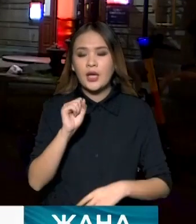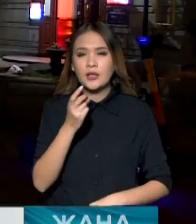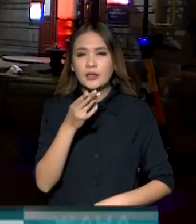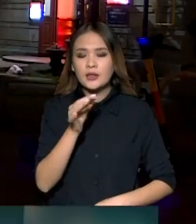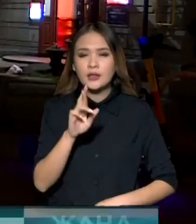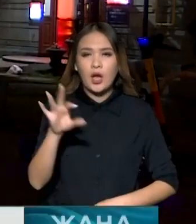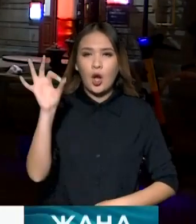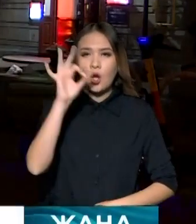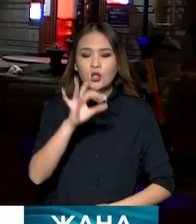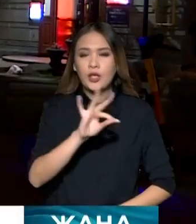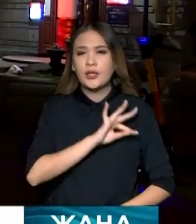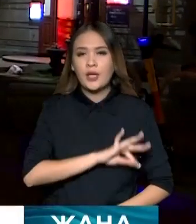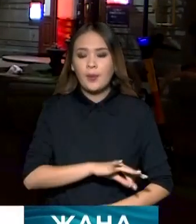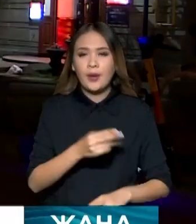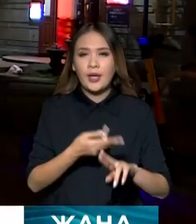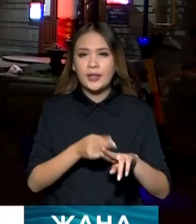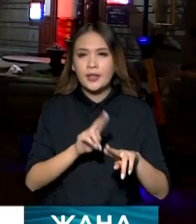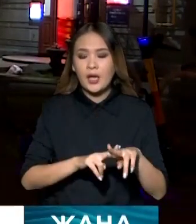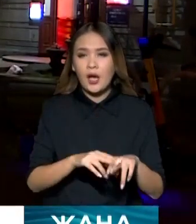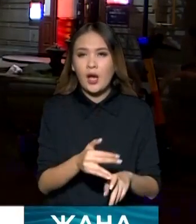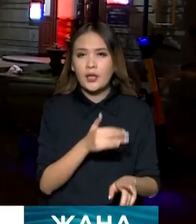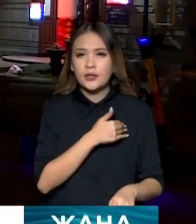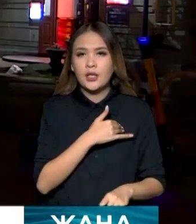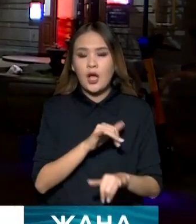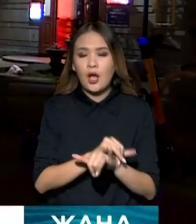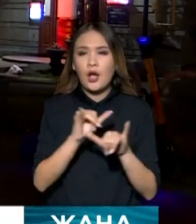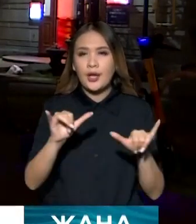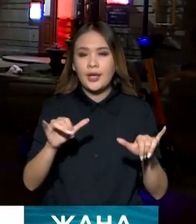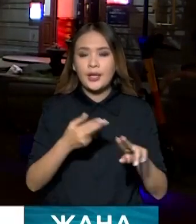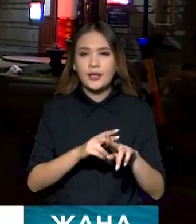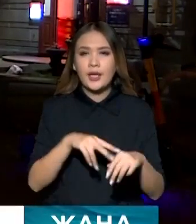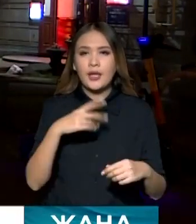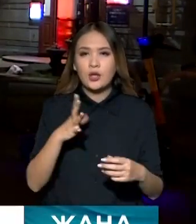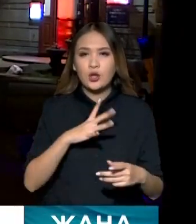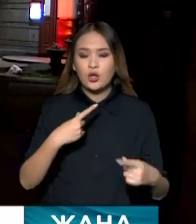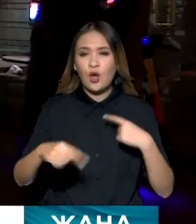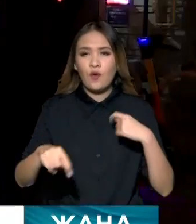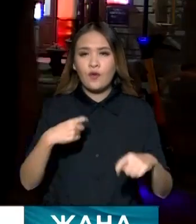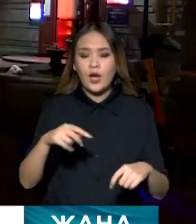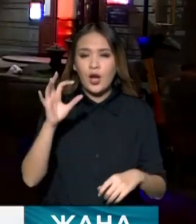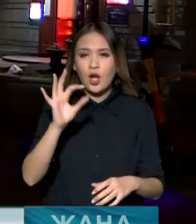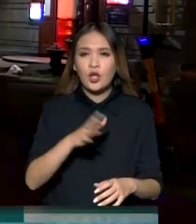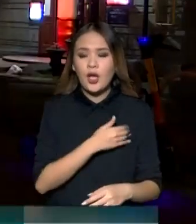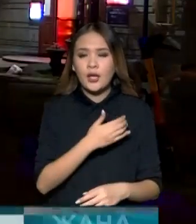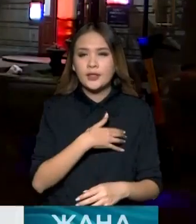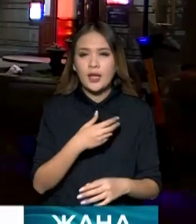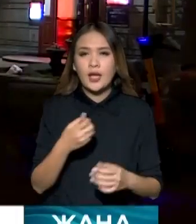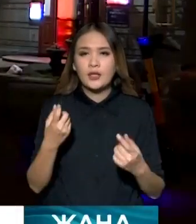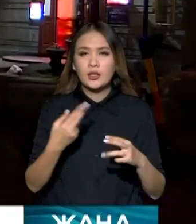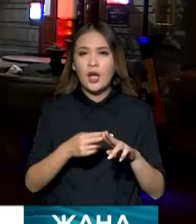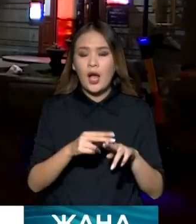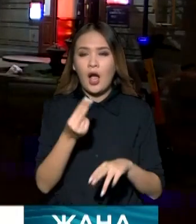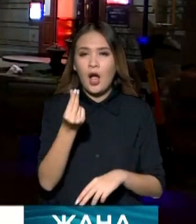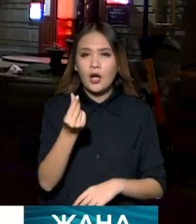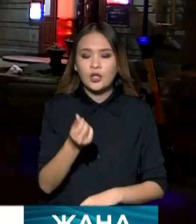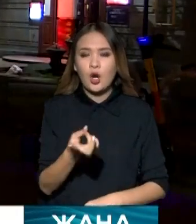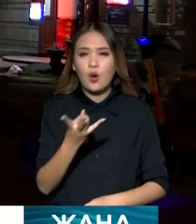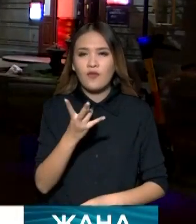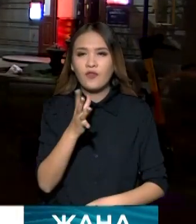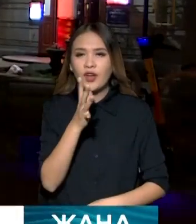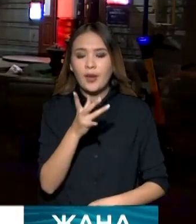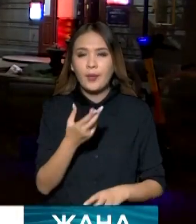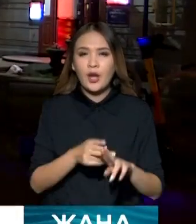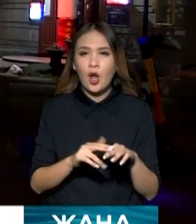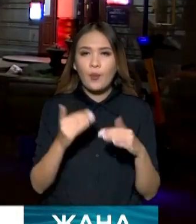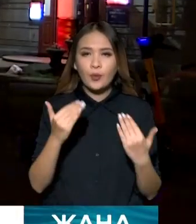Санкциямен күресудің тиімді жолы өз өндірісімізді көбейту, яғни импорттық тауарларға тәуелділіктен арылу. Алайда ол үшін ақша мен уақыт керек. Бәрі